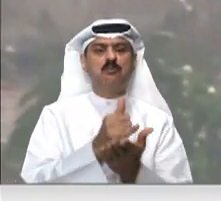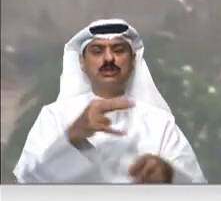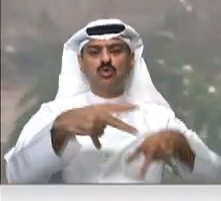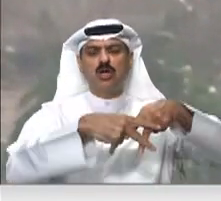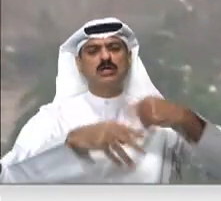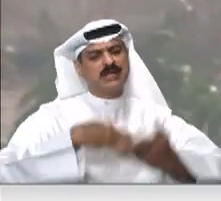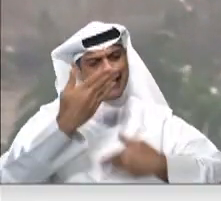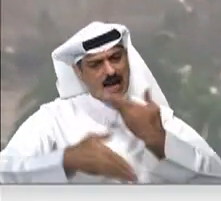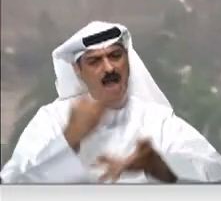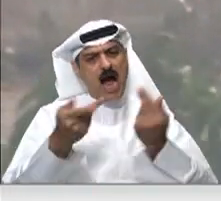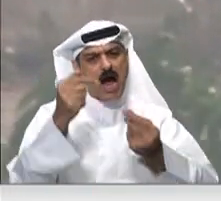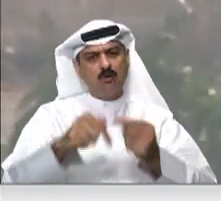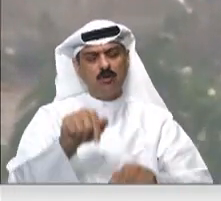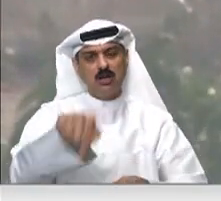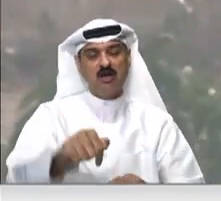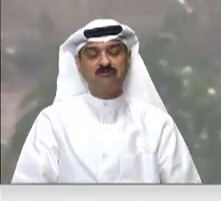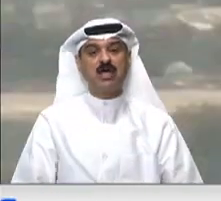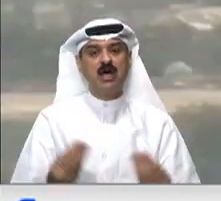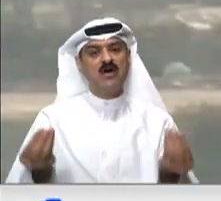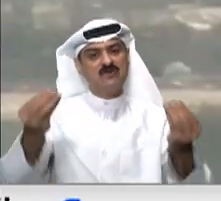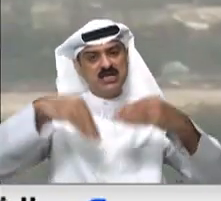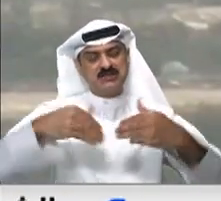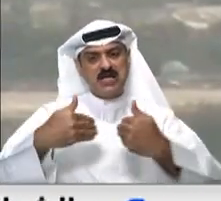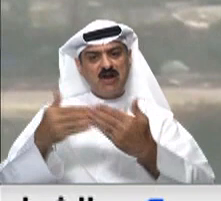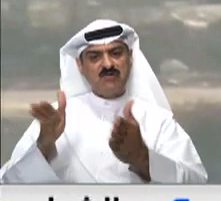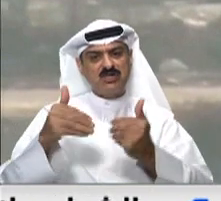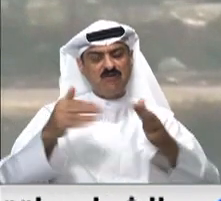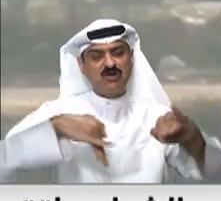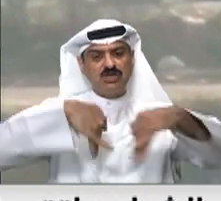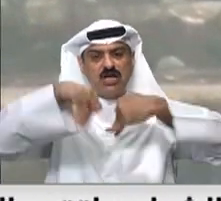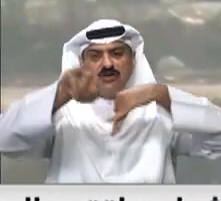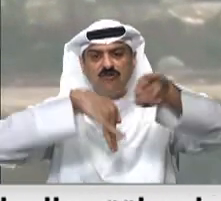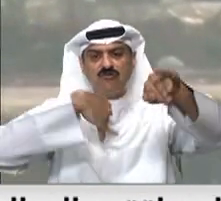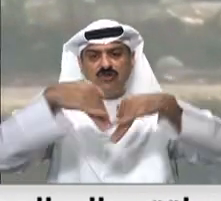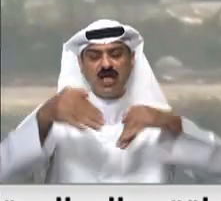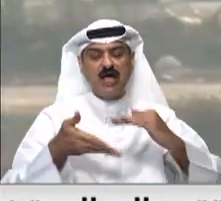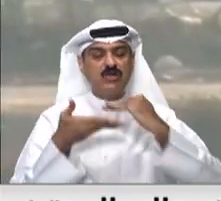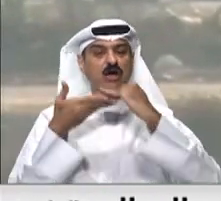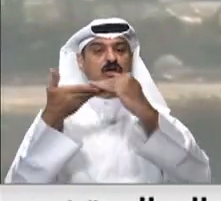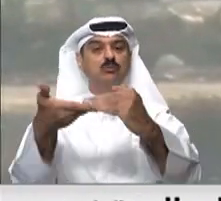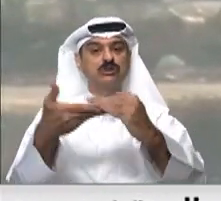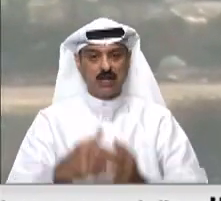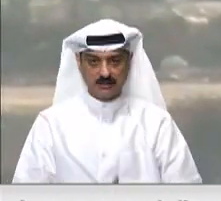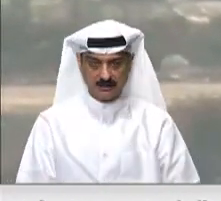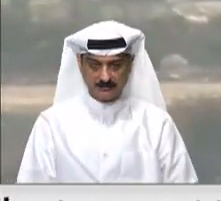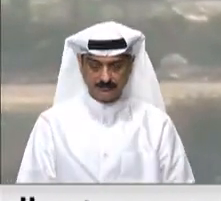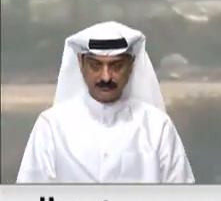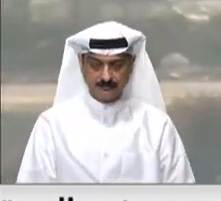محاولة لتوفير المزيد من الممرات الإنسانية في القطاع المحاصر.